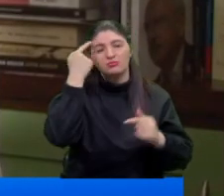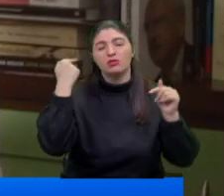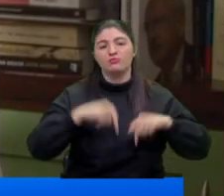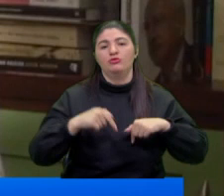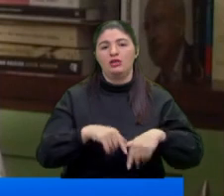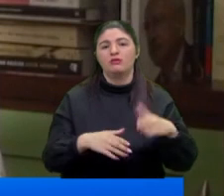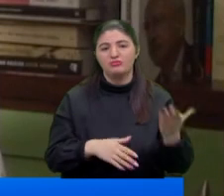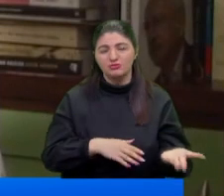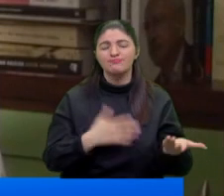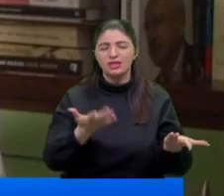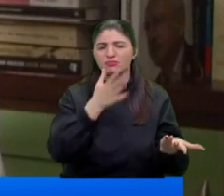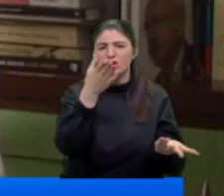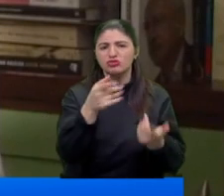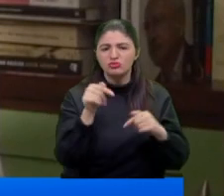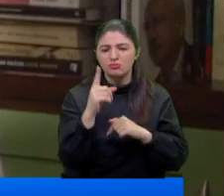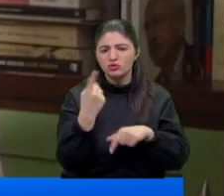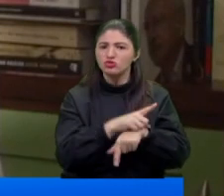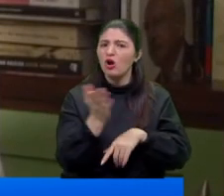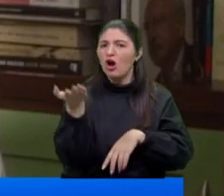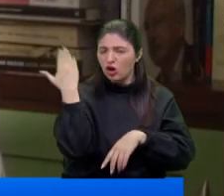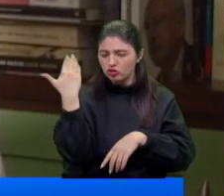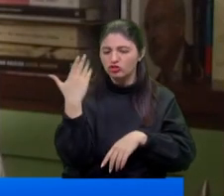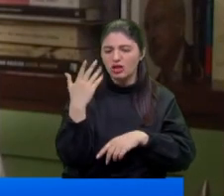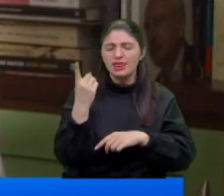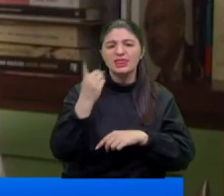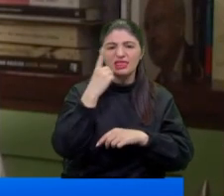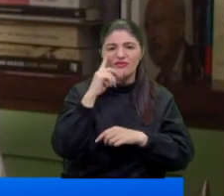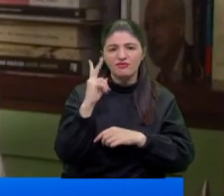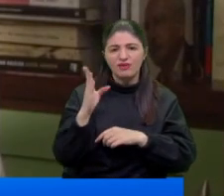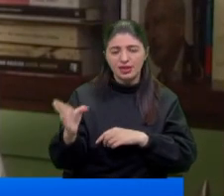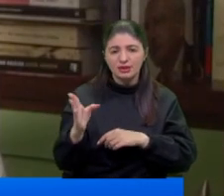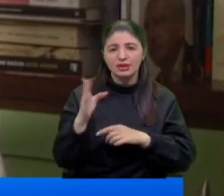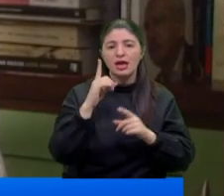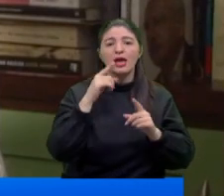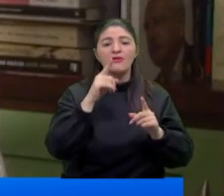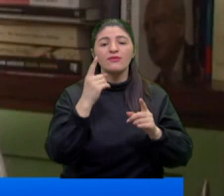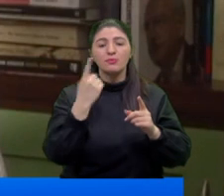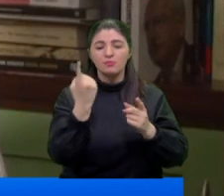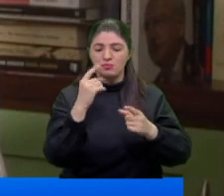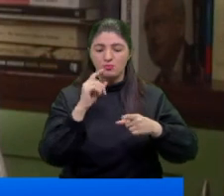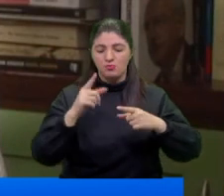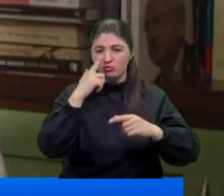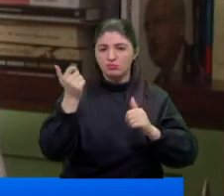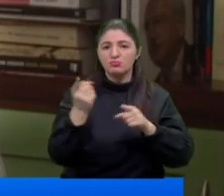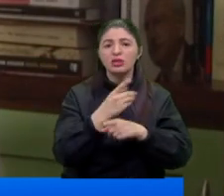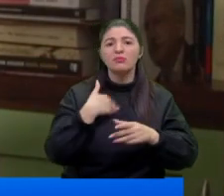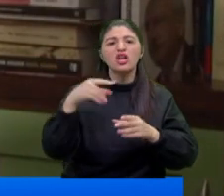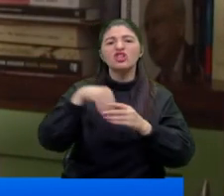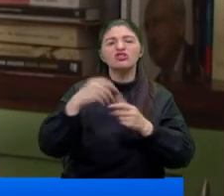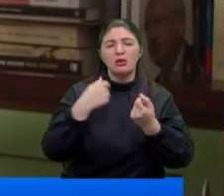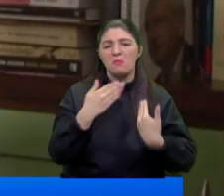bugüneymiş biliyorsunuz bundan bir süre önce devlete ve Devleti oluşturan bürokratlarımız a